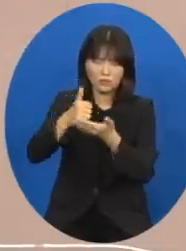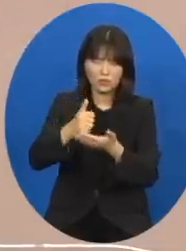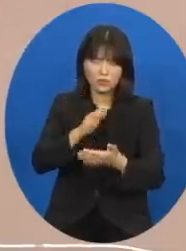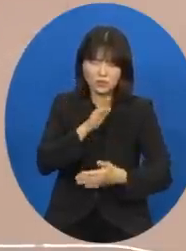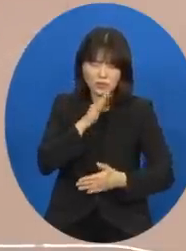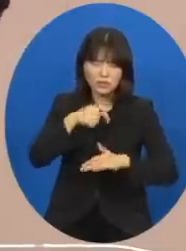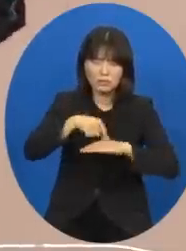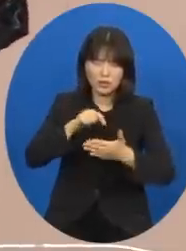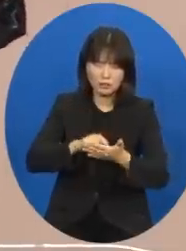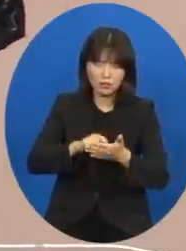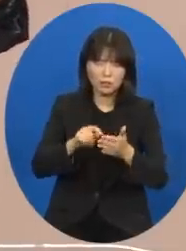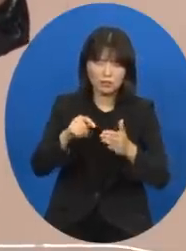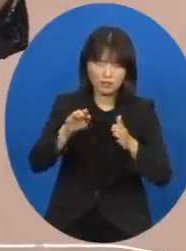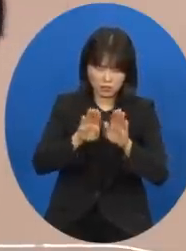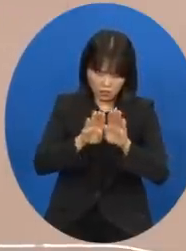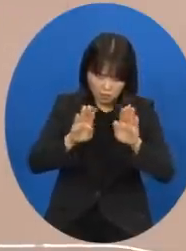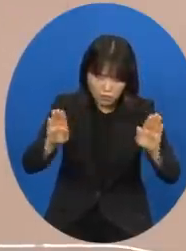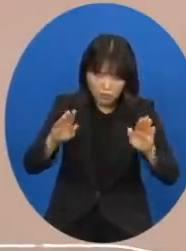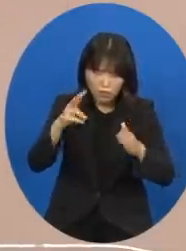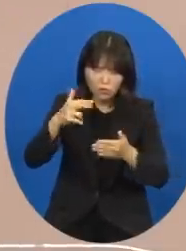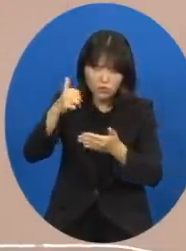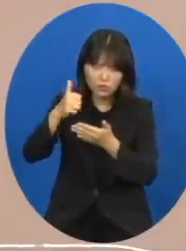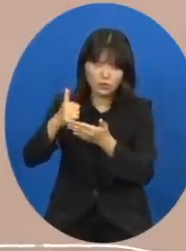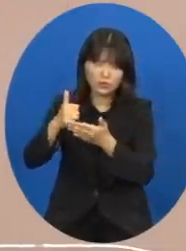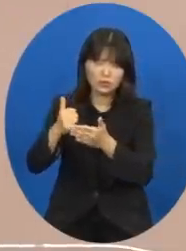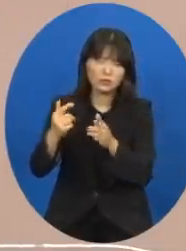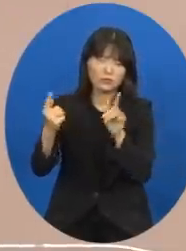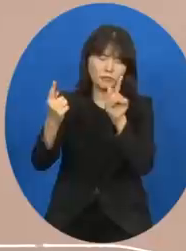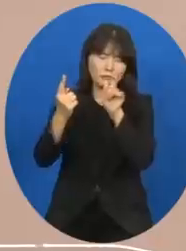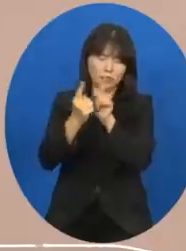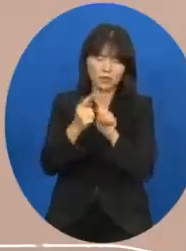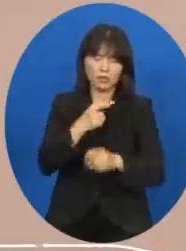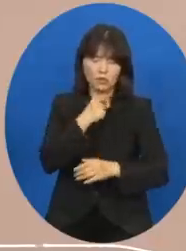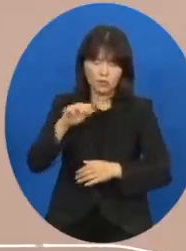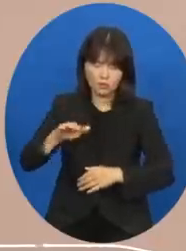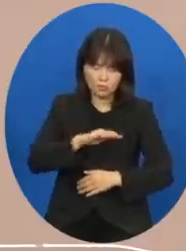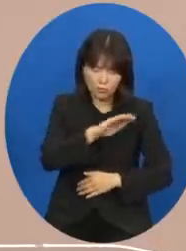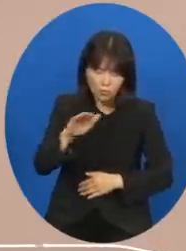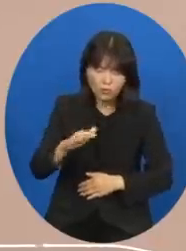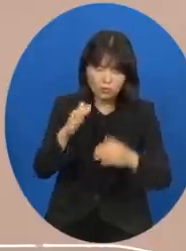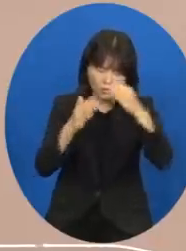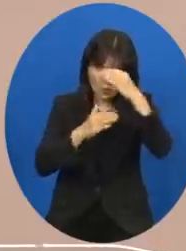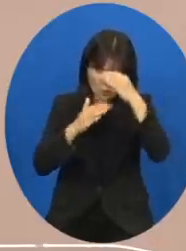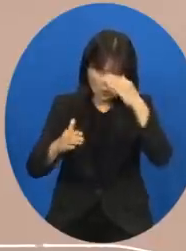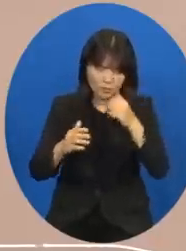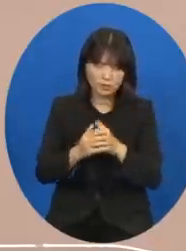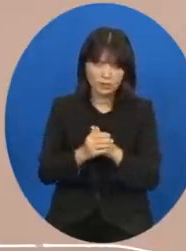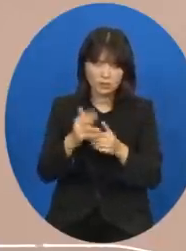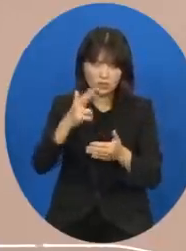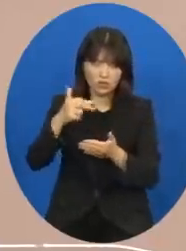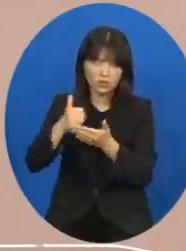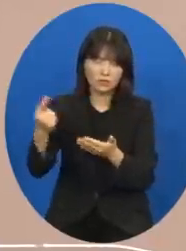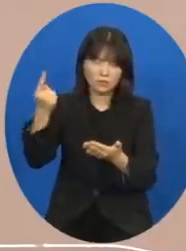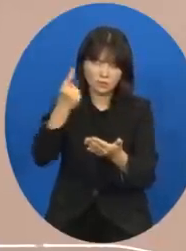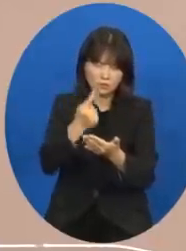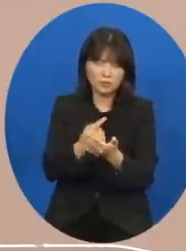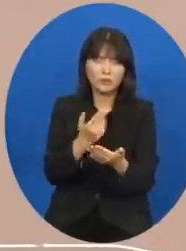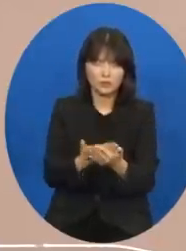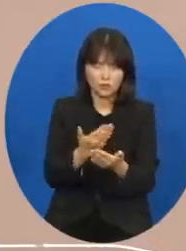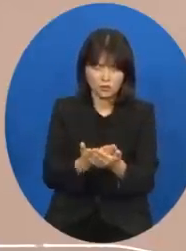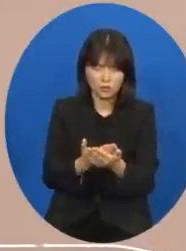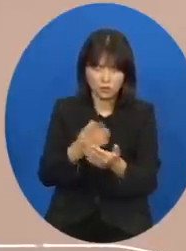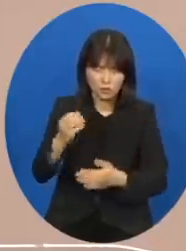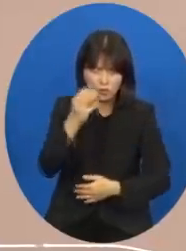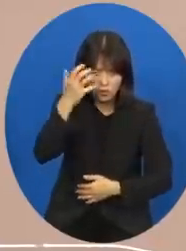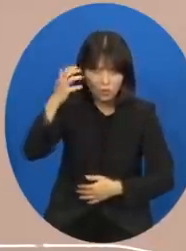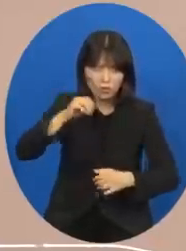진정으로 마음을 열고 주님을 맞아들이기를 원하는 모든 성도들에게 주님이 임하소서.